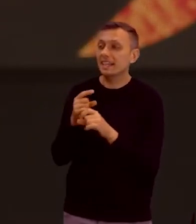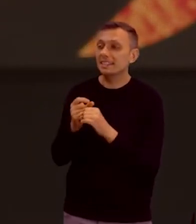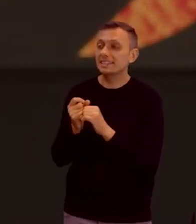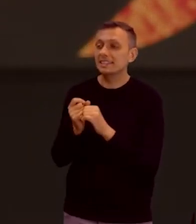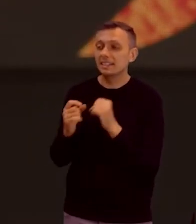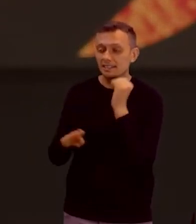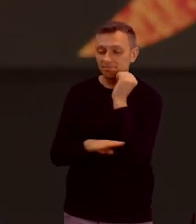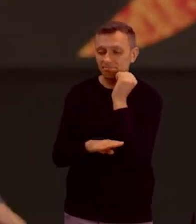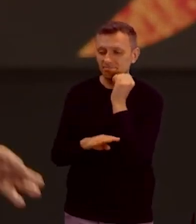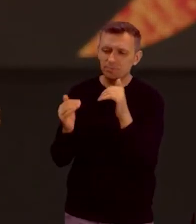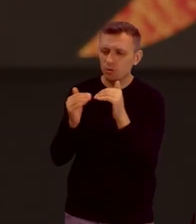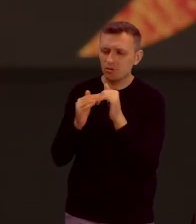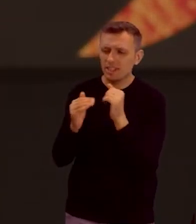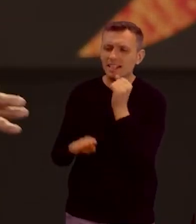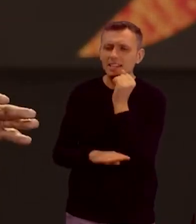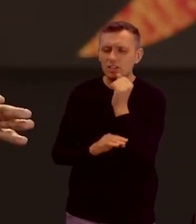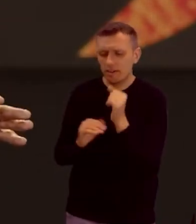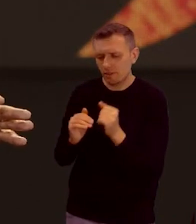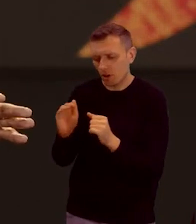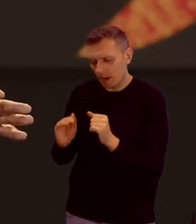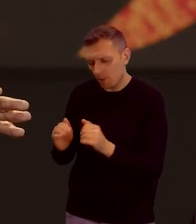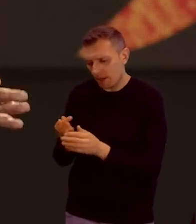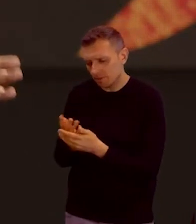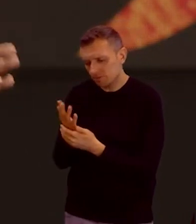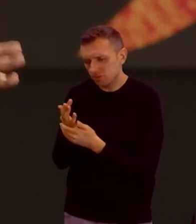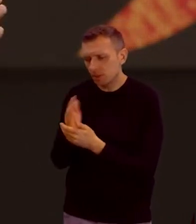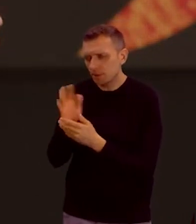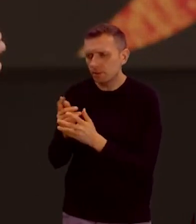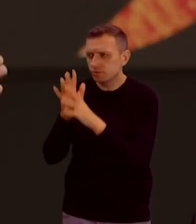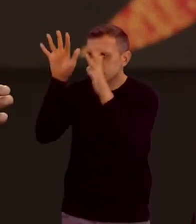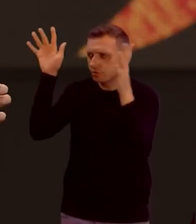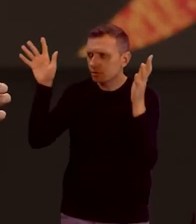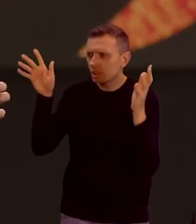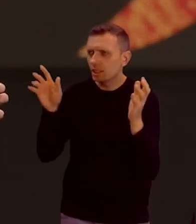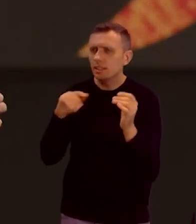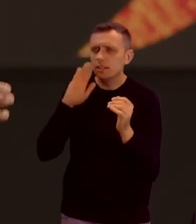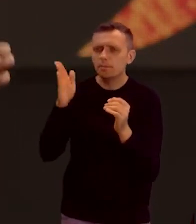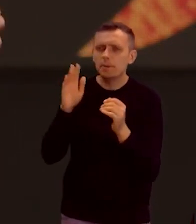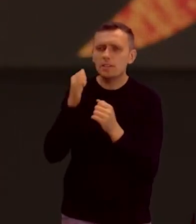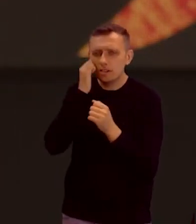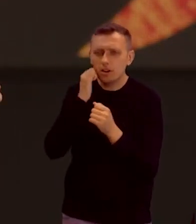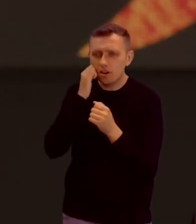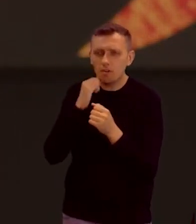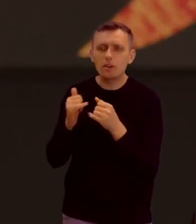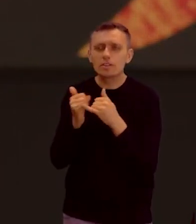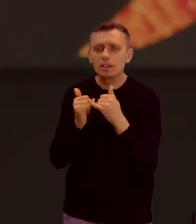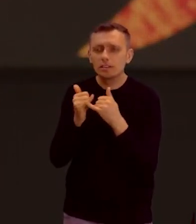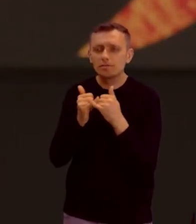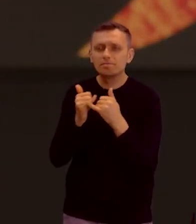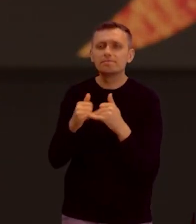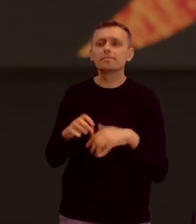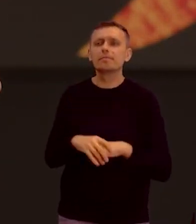się dziecko. I posłuchajcie, dzieci w oczach Bożych są więc danym nam